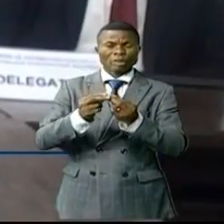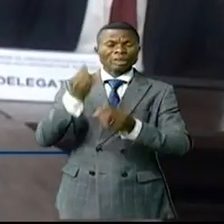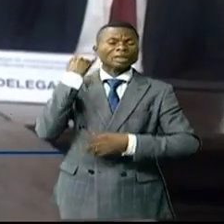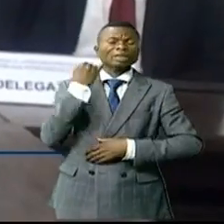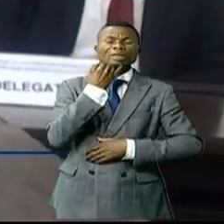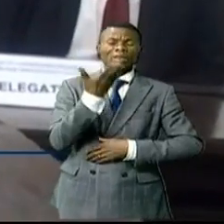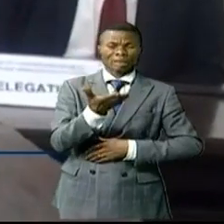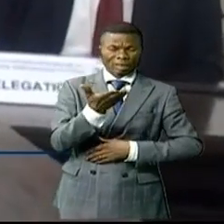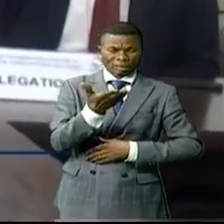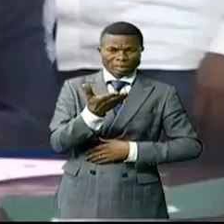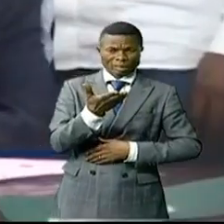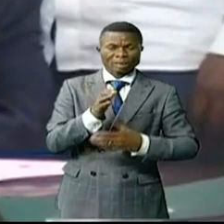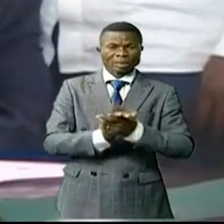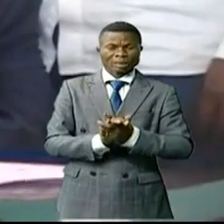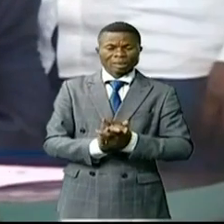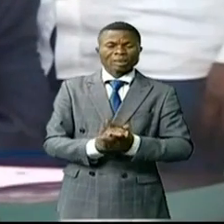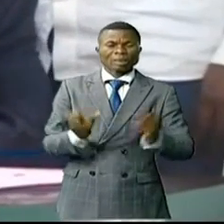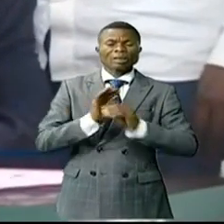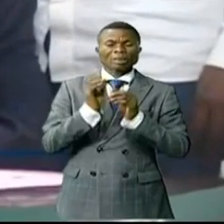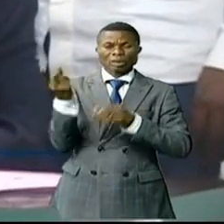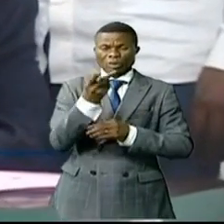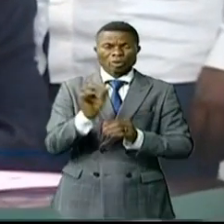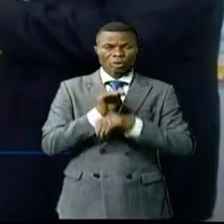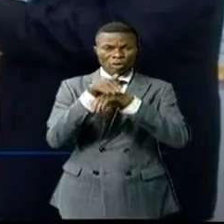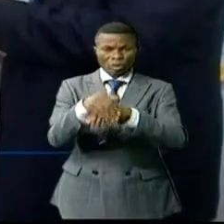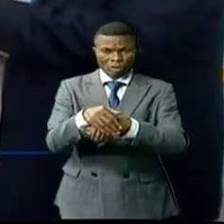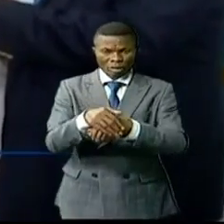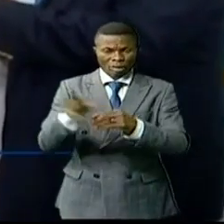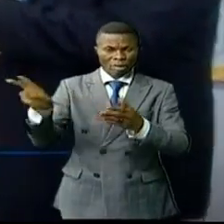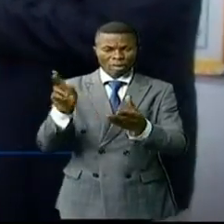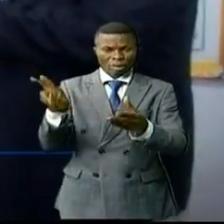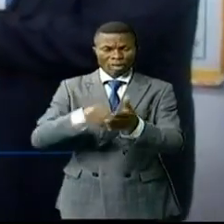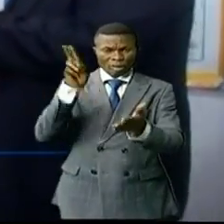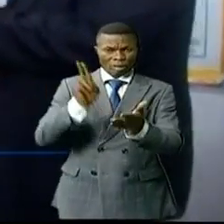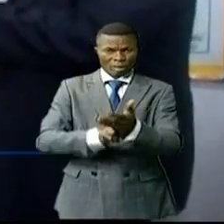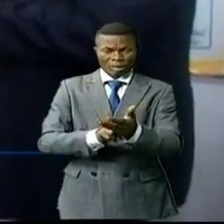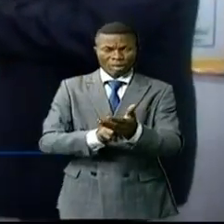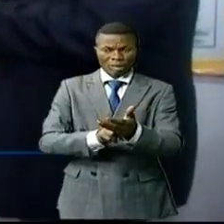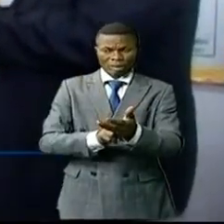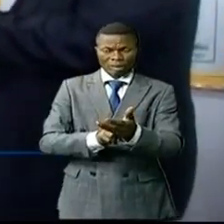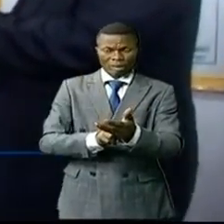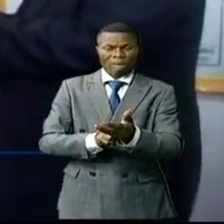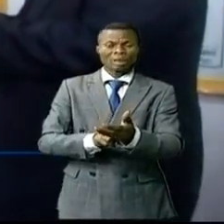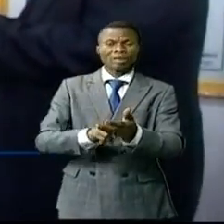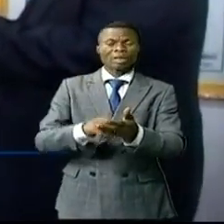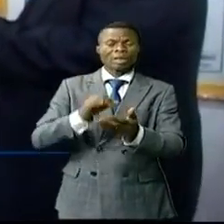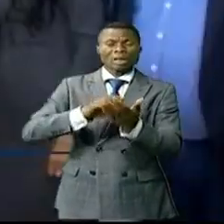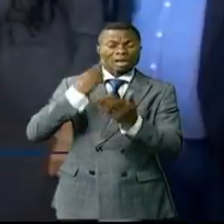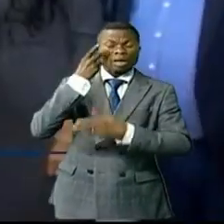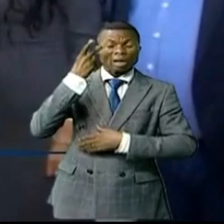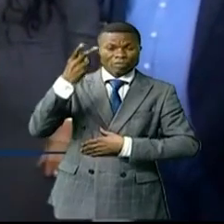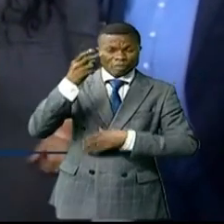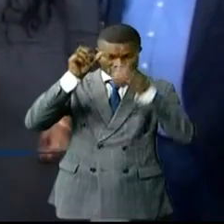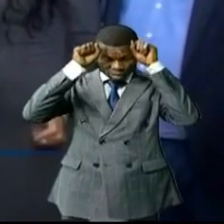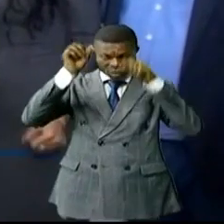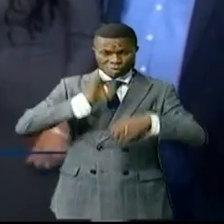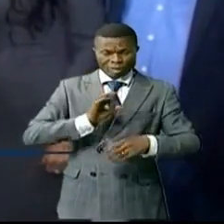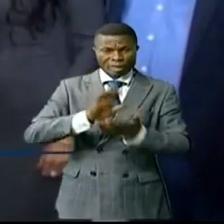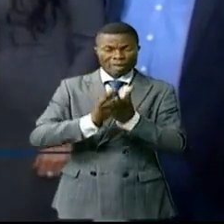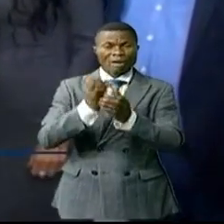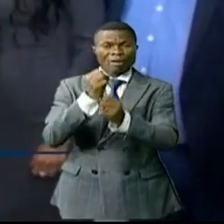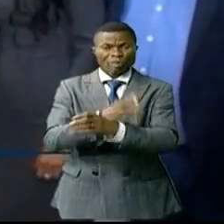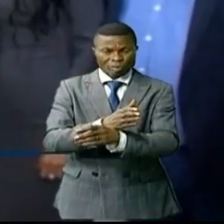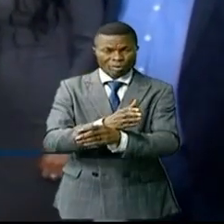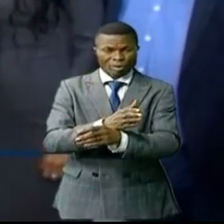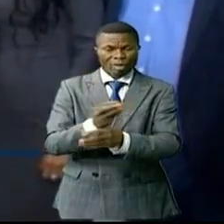israélienne P2W se sont engagés. La signature du dit protocole d'accord vient matérialiser la vision du président de la République déterminé